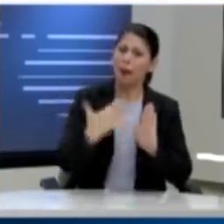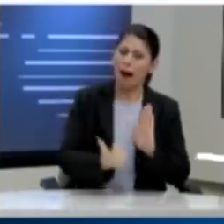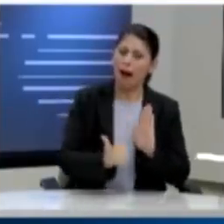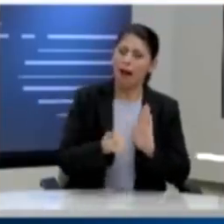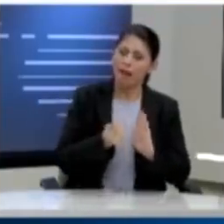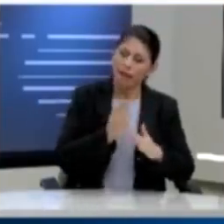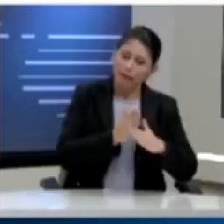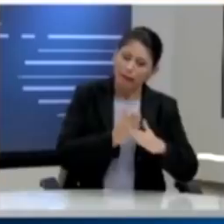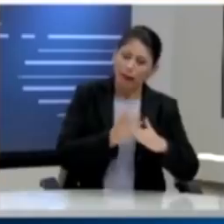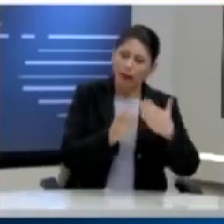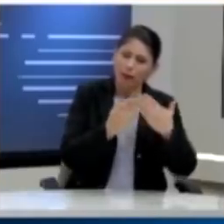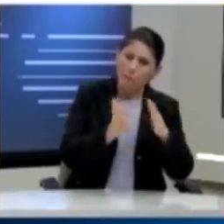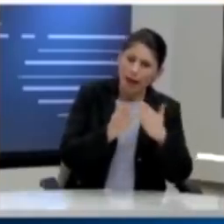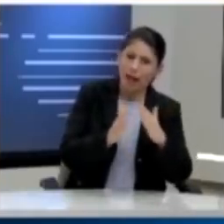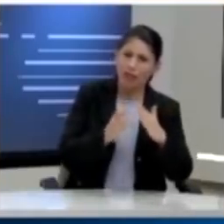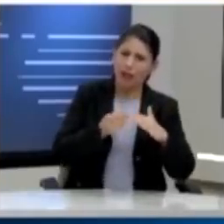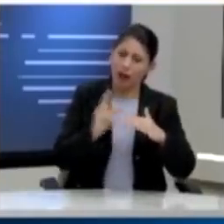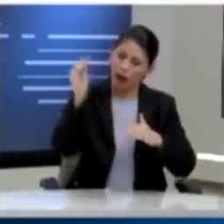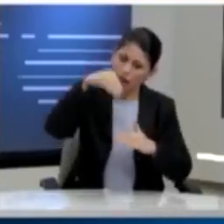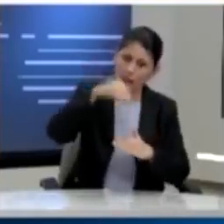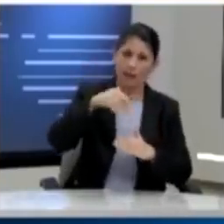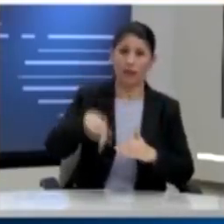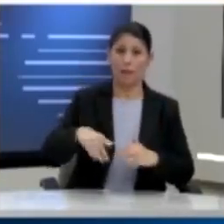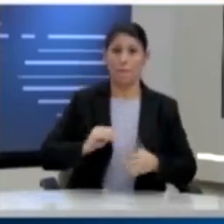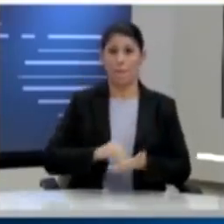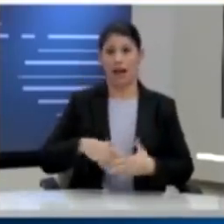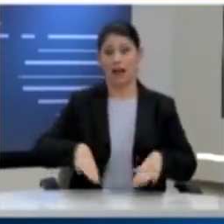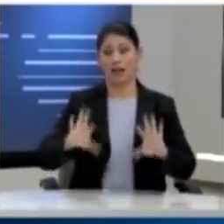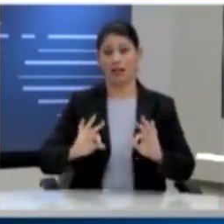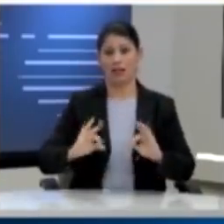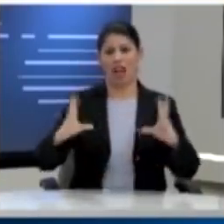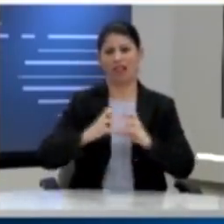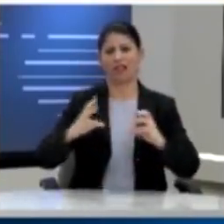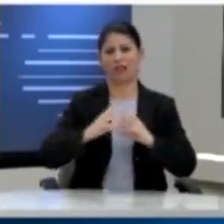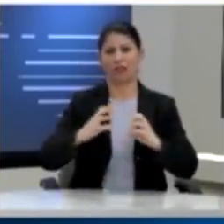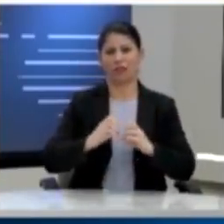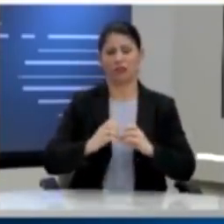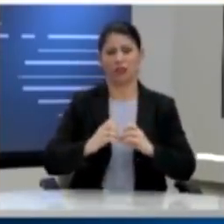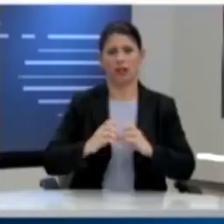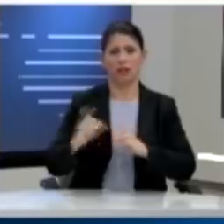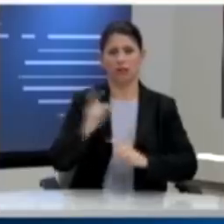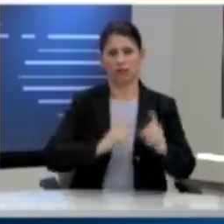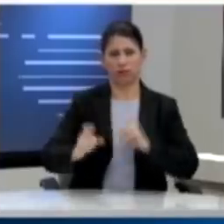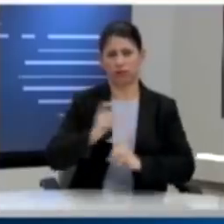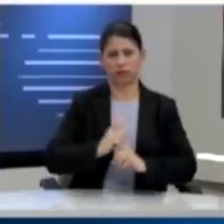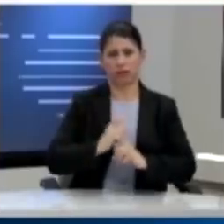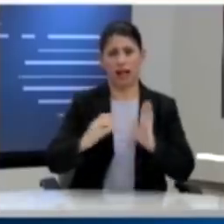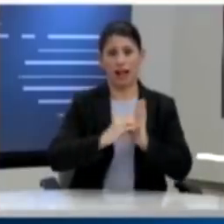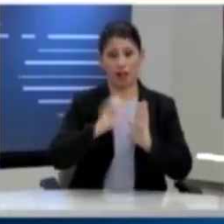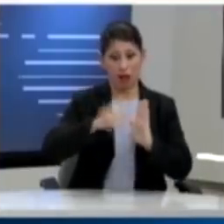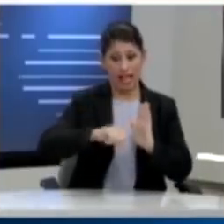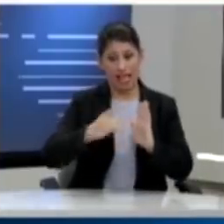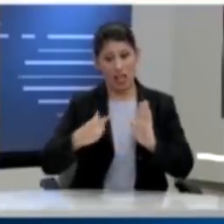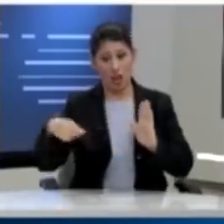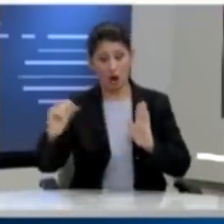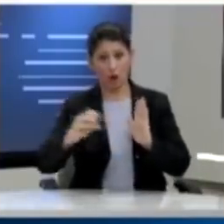την αναθεώρηση, είπατε να ξαναπιάσετε και τον καυγά που αφήσατε στη μέση για την αναθεώρηση ημί του άρθρου 16 του Συντάγματος,